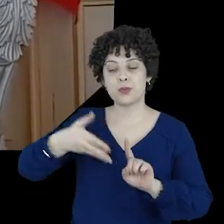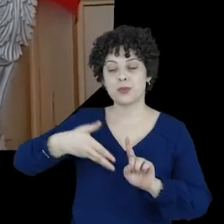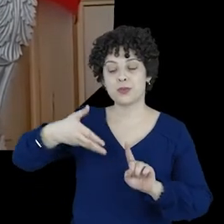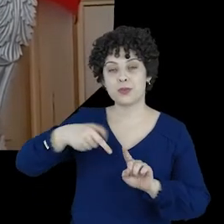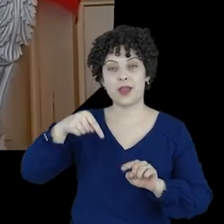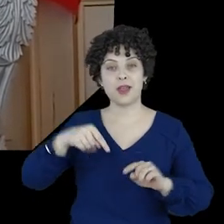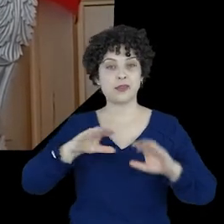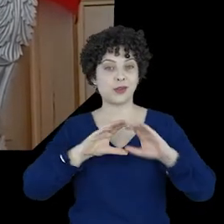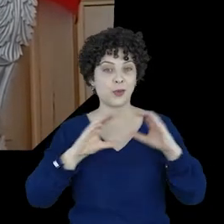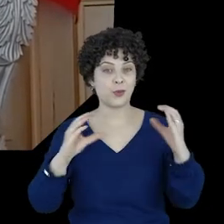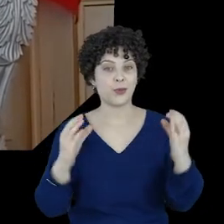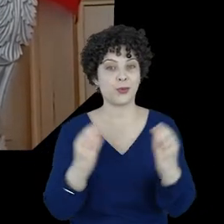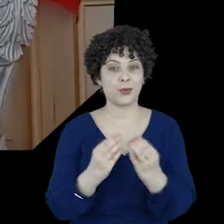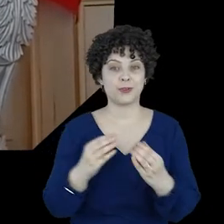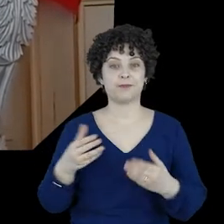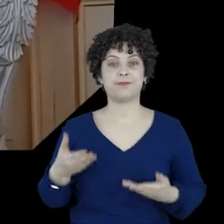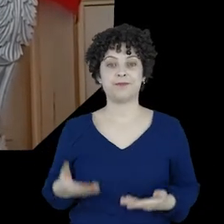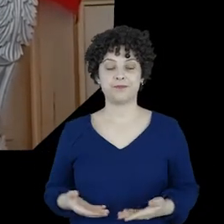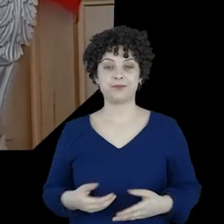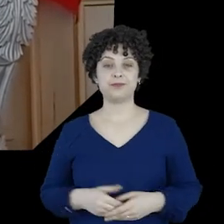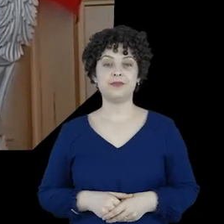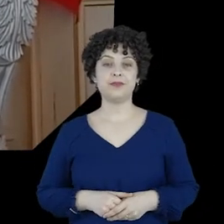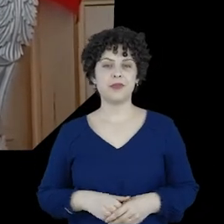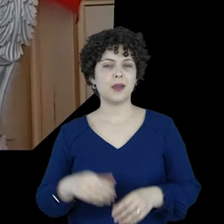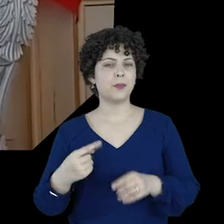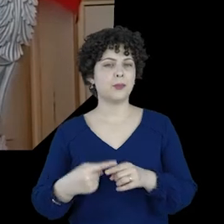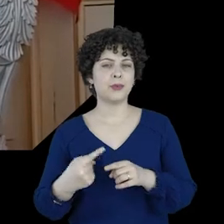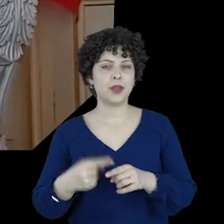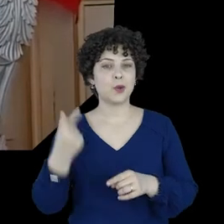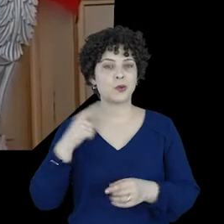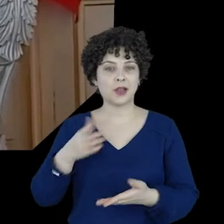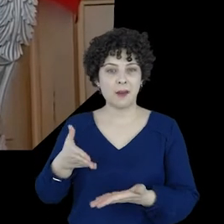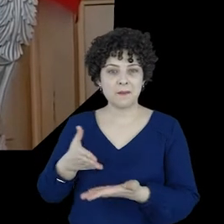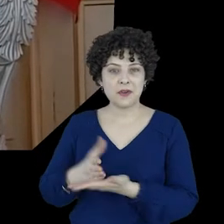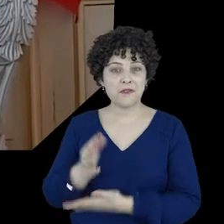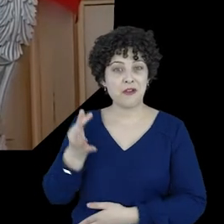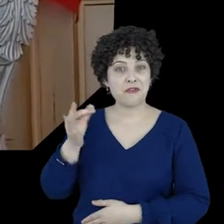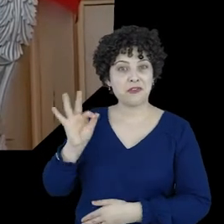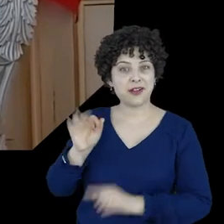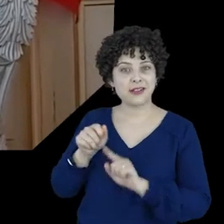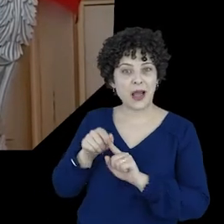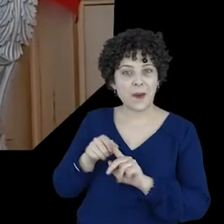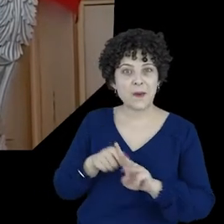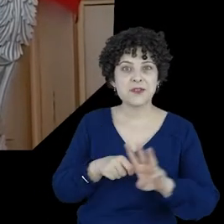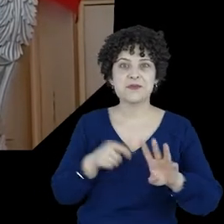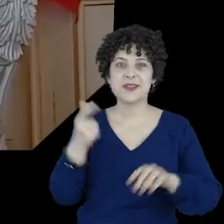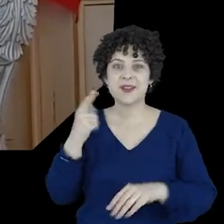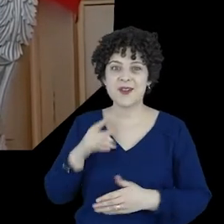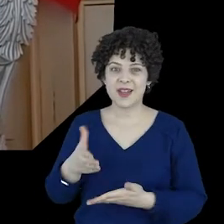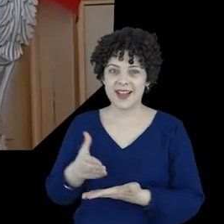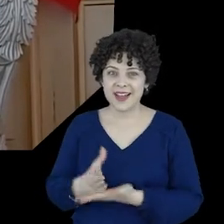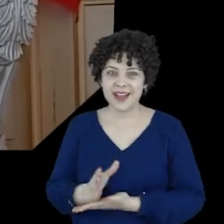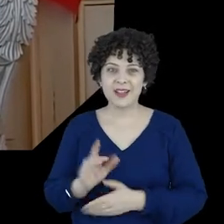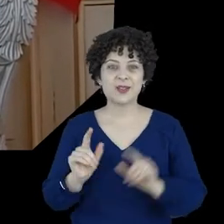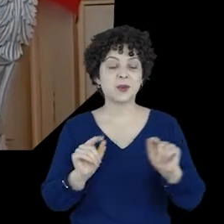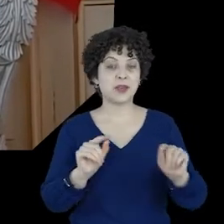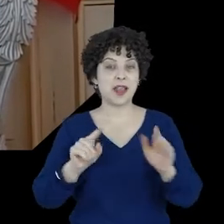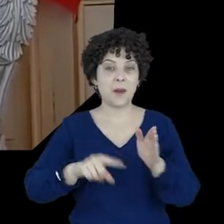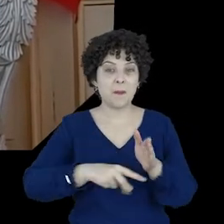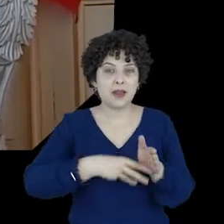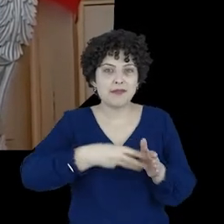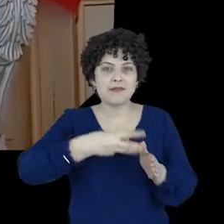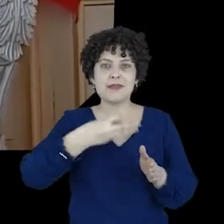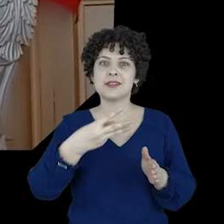m'exprimer lors de ce colloque, c'est parce que en France, j'ai fait voter il y a quelques mois une loi